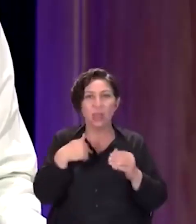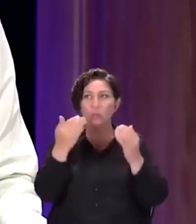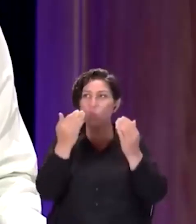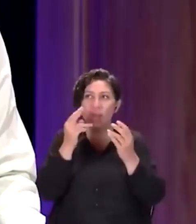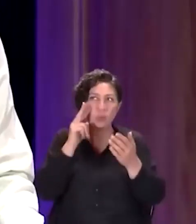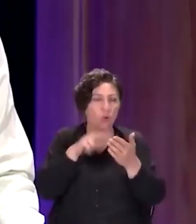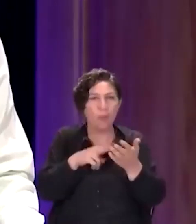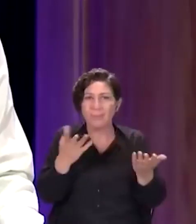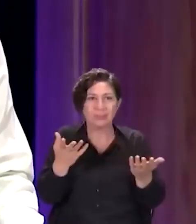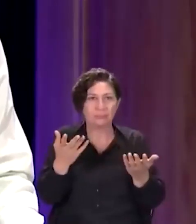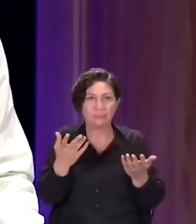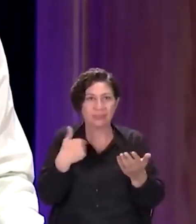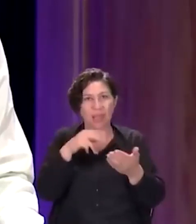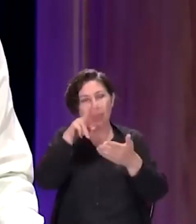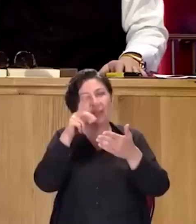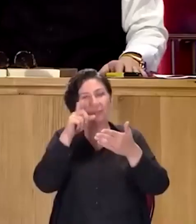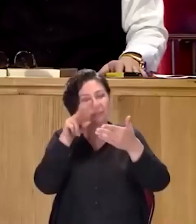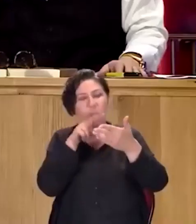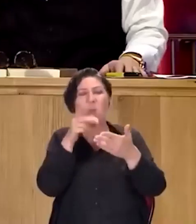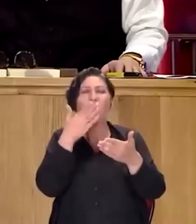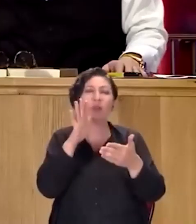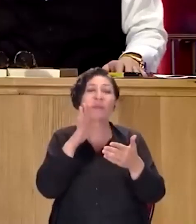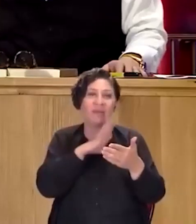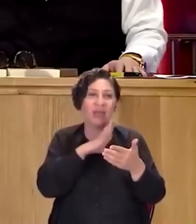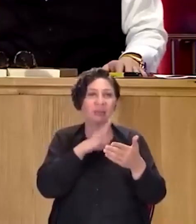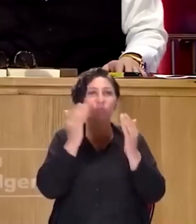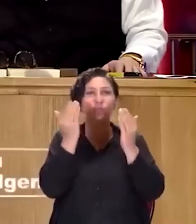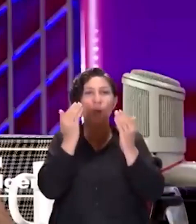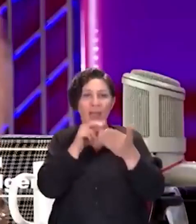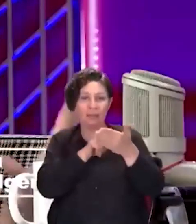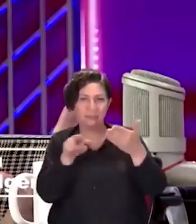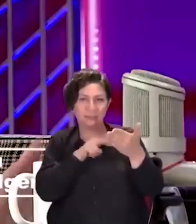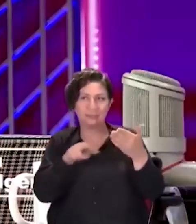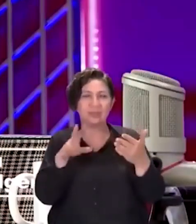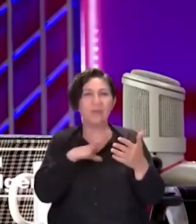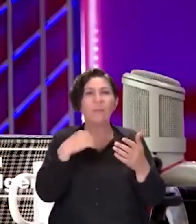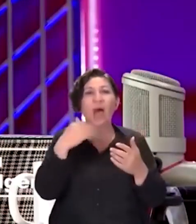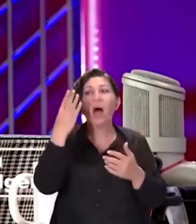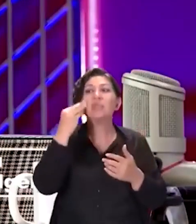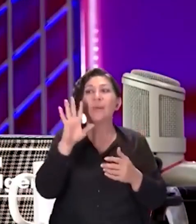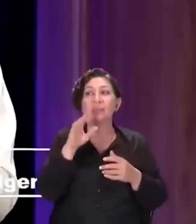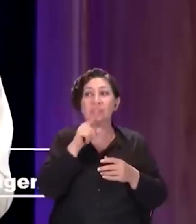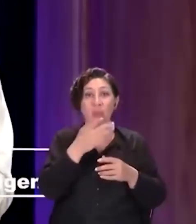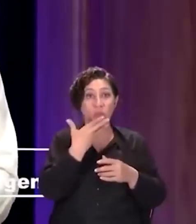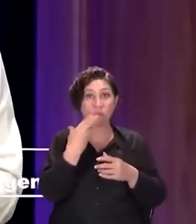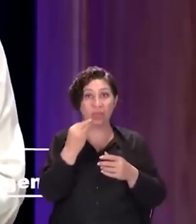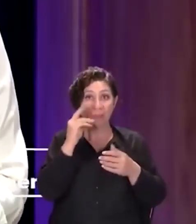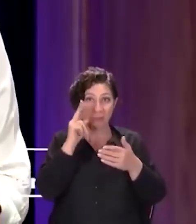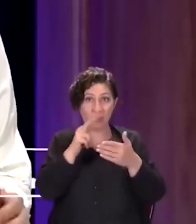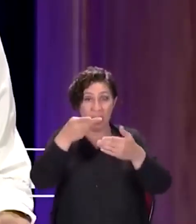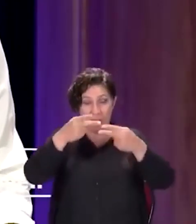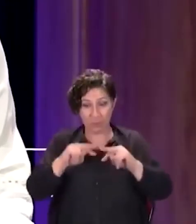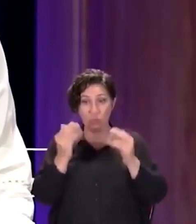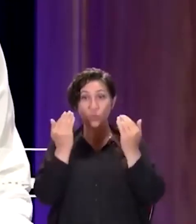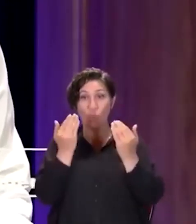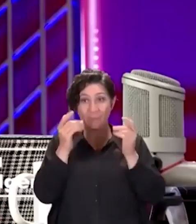duayı görmedim. Sana baktığın evet, için mi görmedim? Belki yoktur diye düşündünüz ama var. Evet. Ya ben sadece fayda ben üzerine. Ben anlamadım. Senin güzelliğine bakacağım bir de altına